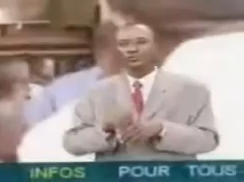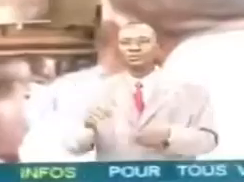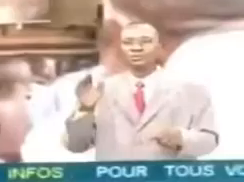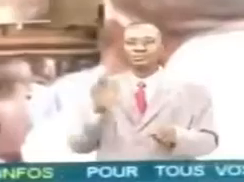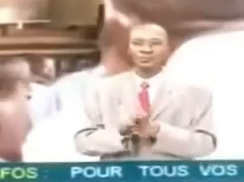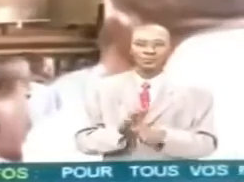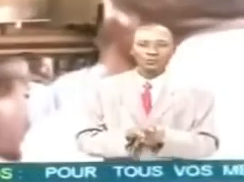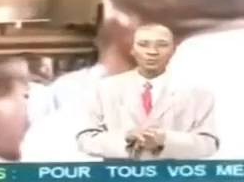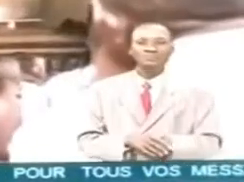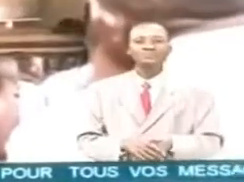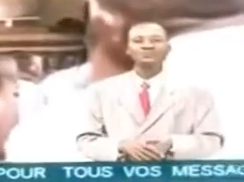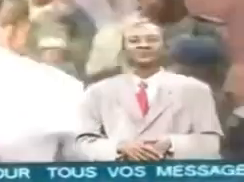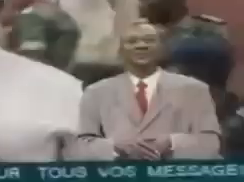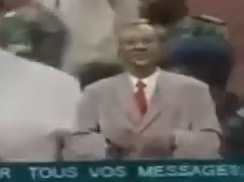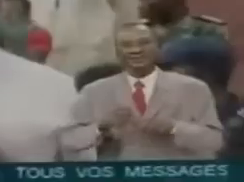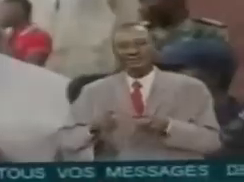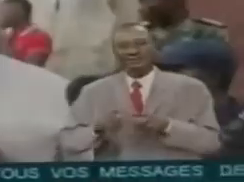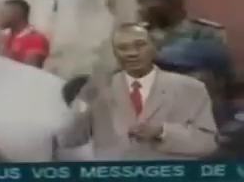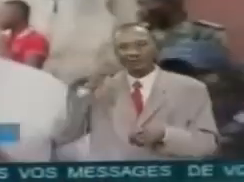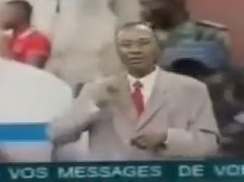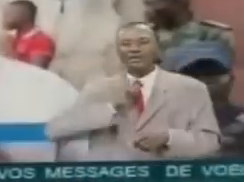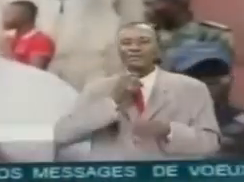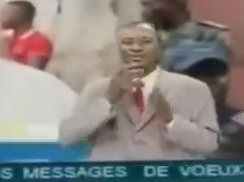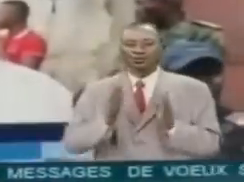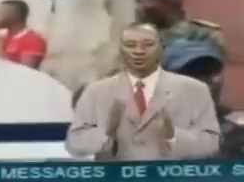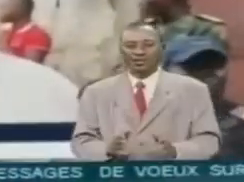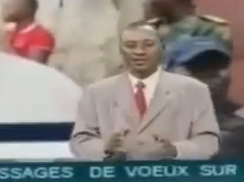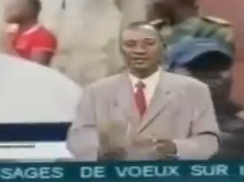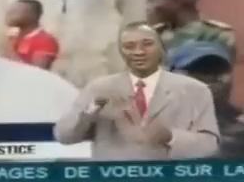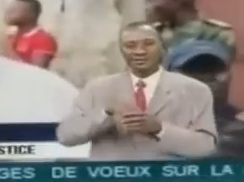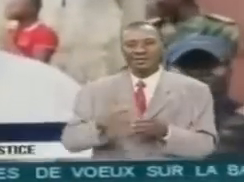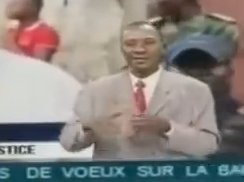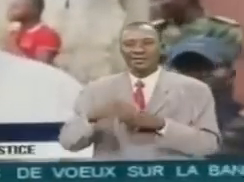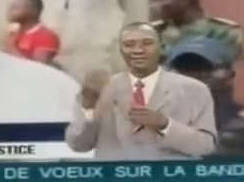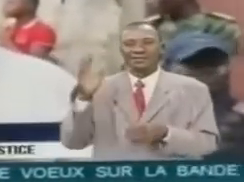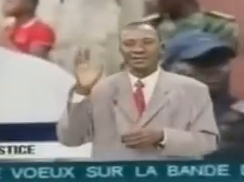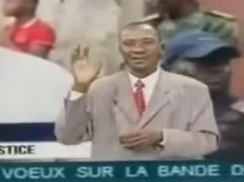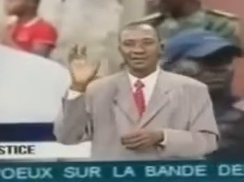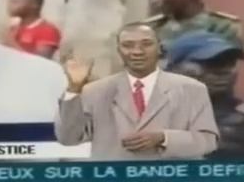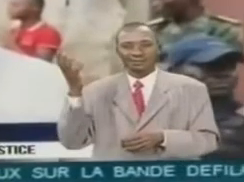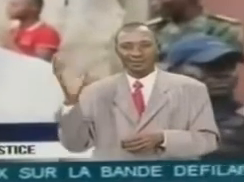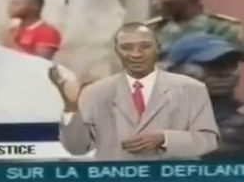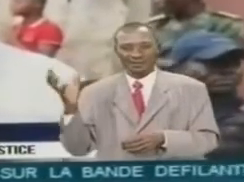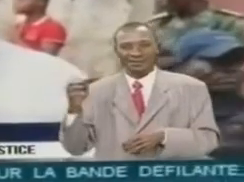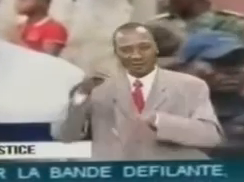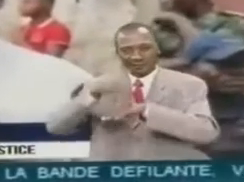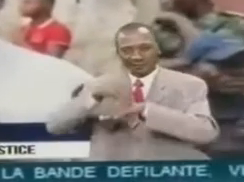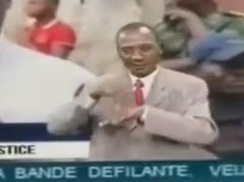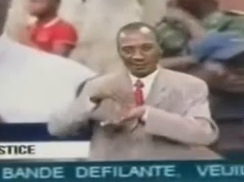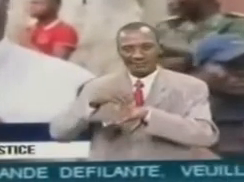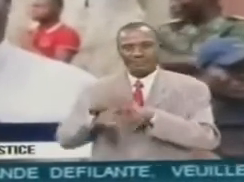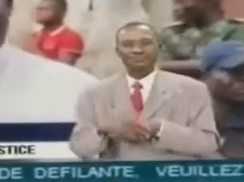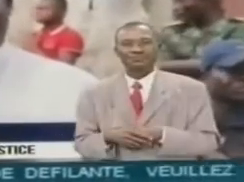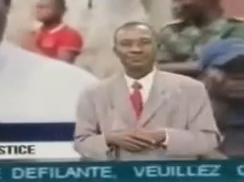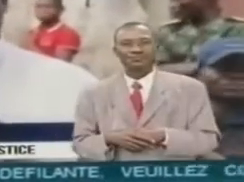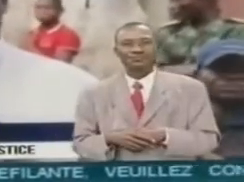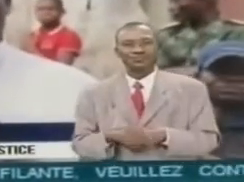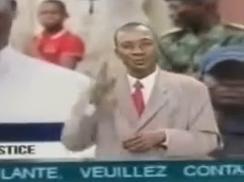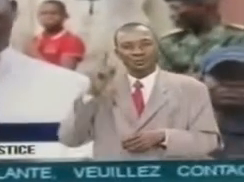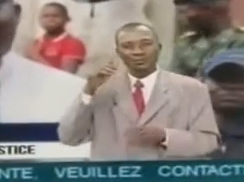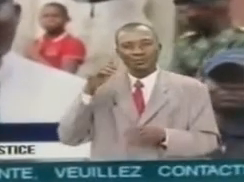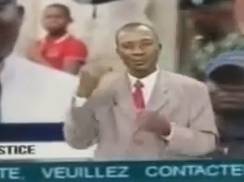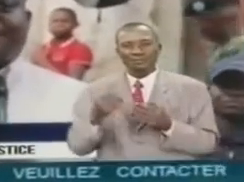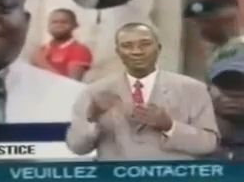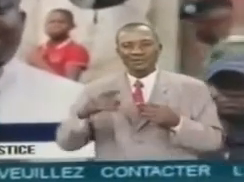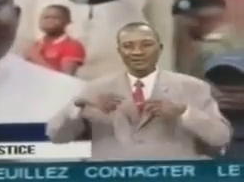aux prisonniers de la ville de Matadi. Président de la République. Le président de la République tient à ses promesses. Et pour la fin de l'année